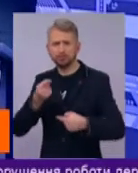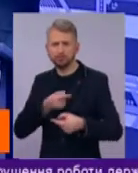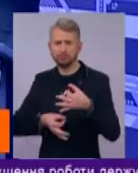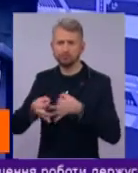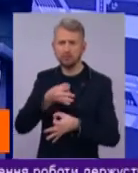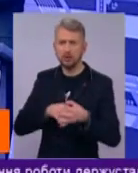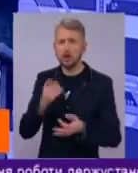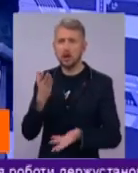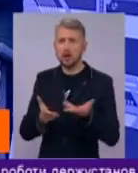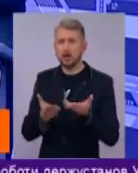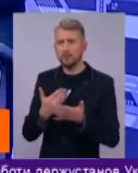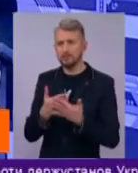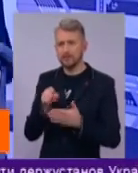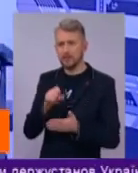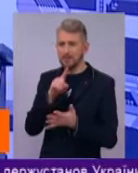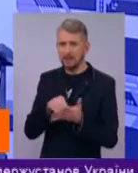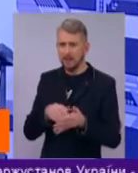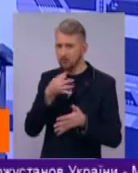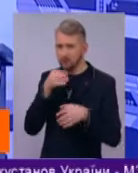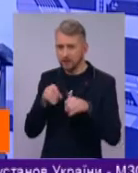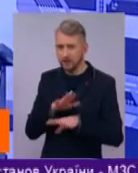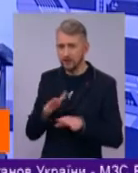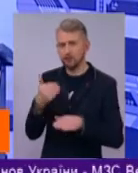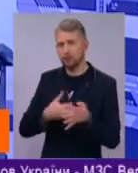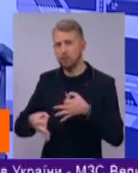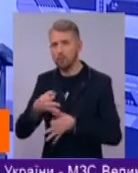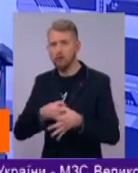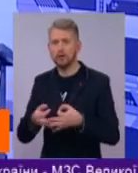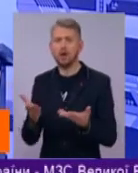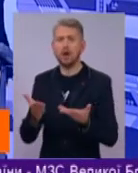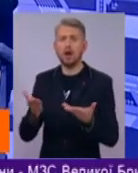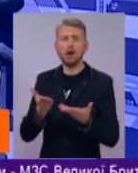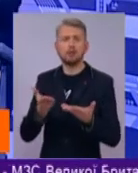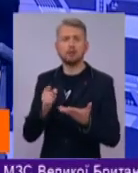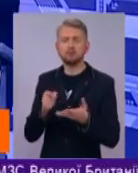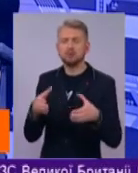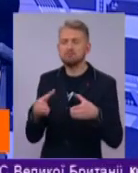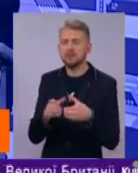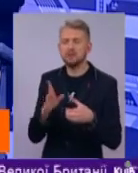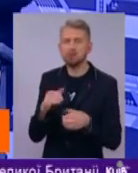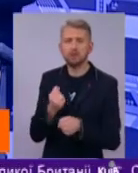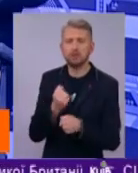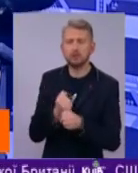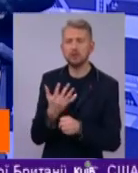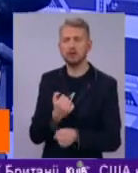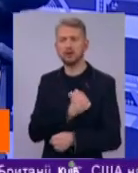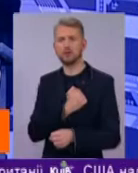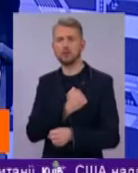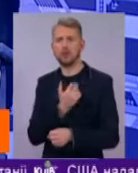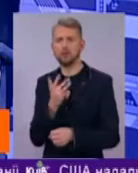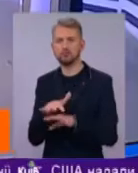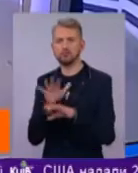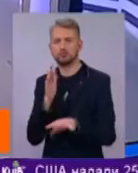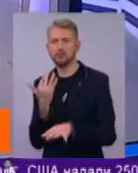якби не вирішено це питання, але вже обговорюють, а який мандат надати місії, а скільки, власне, має бути військовослужбовців, хто має